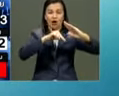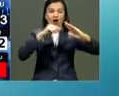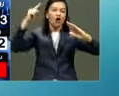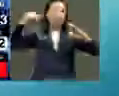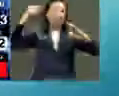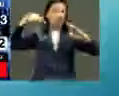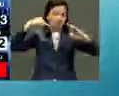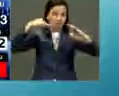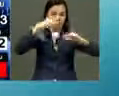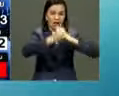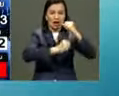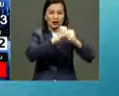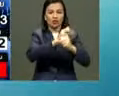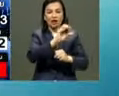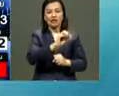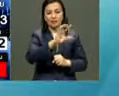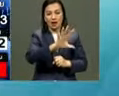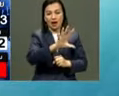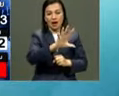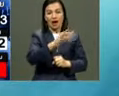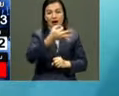คอทันทีหรือสถานที่กัดกันที่รัฐจัดให้นะครับเป็นเพศหญิงอายุ55